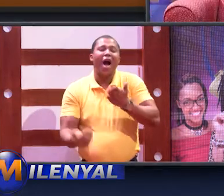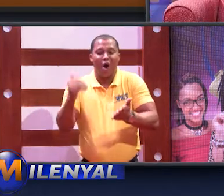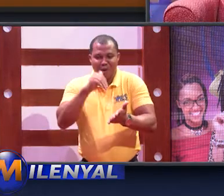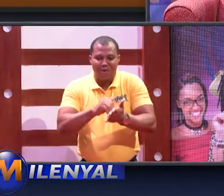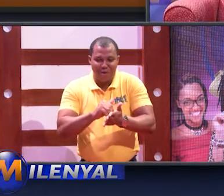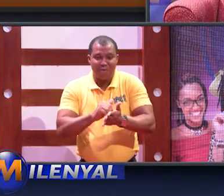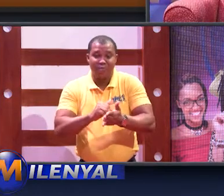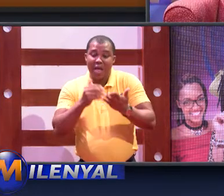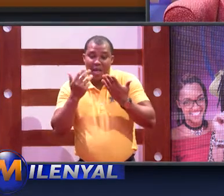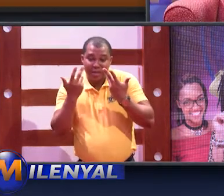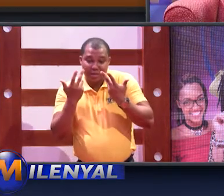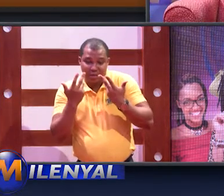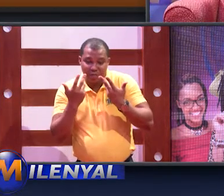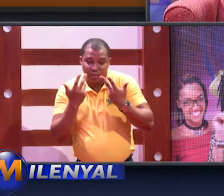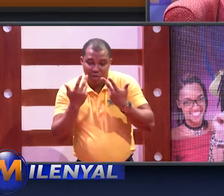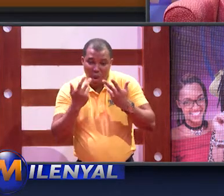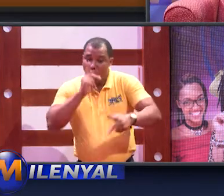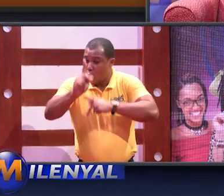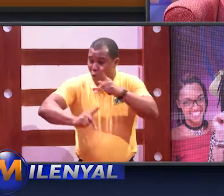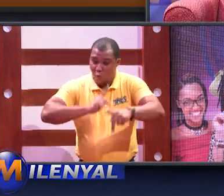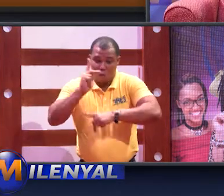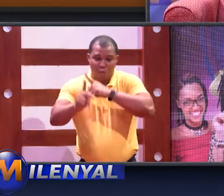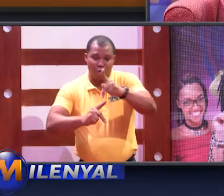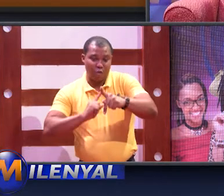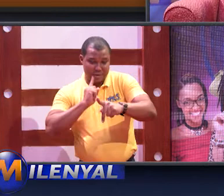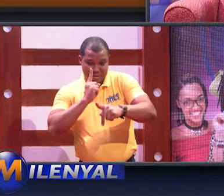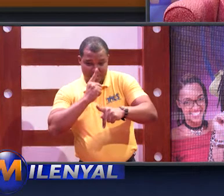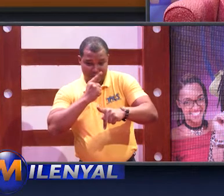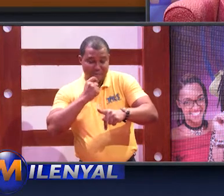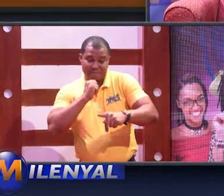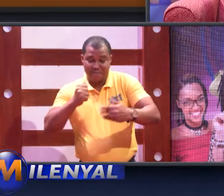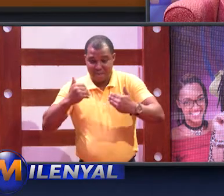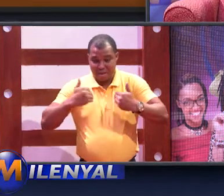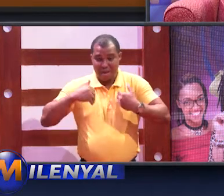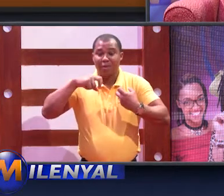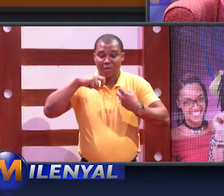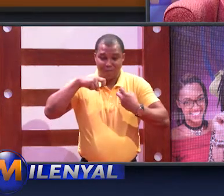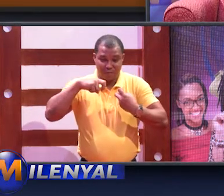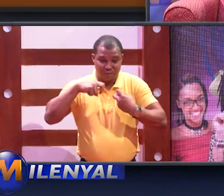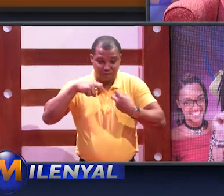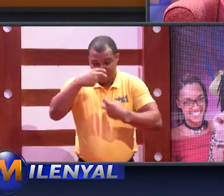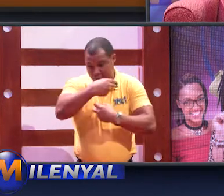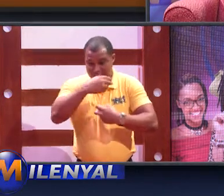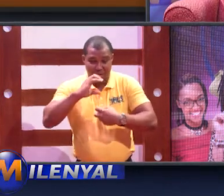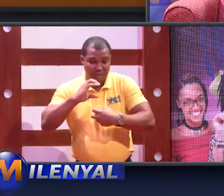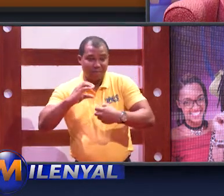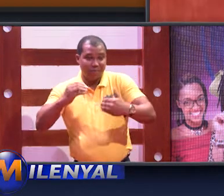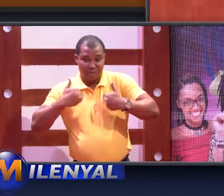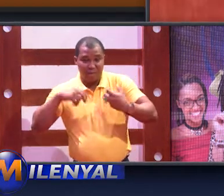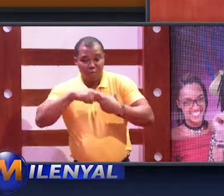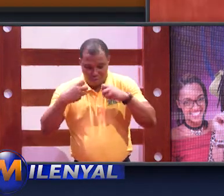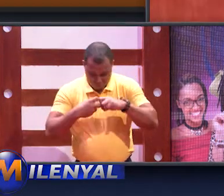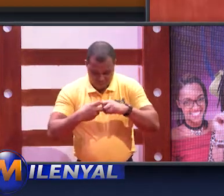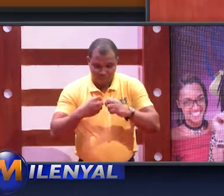fois, déjà monde qui pas en situation handicap gen difficulté. Allez voir pour ça qui gen handicap, qui a vu avec situation en handicap. En